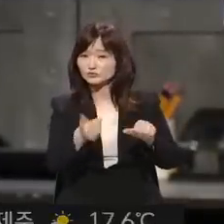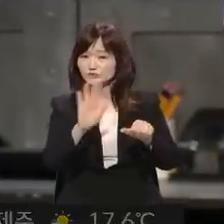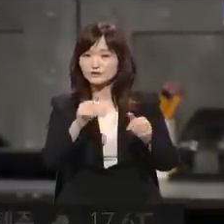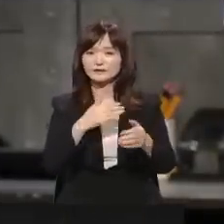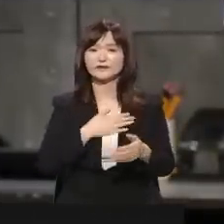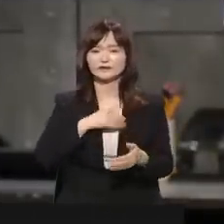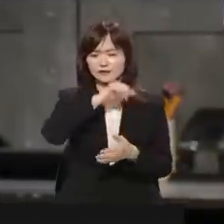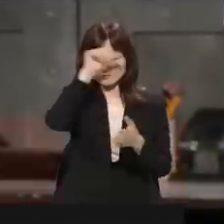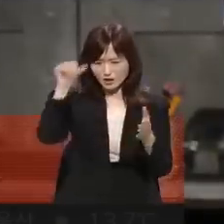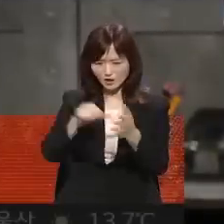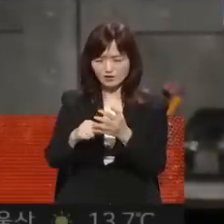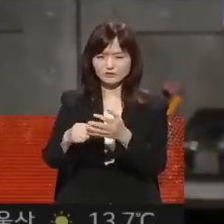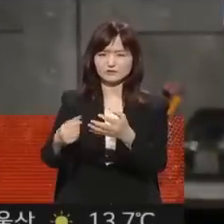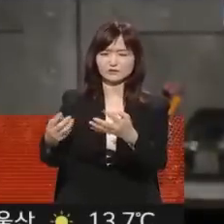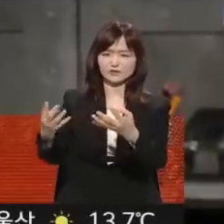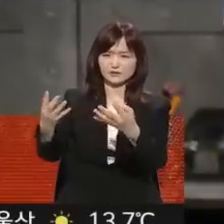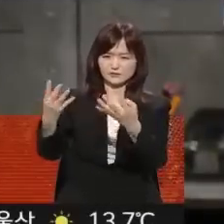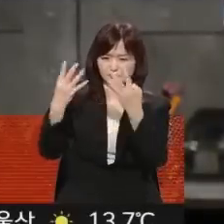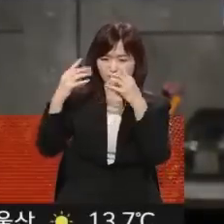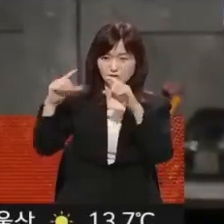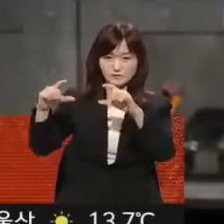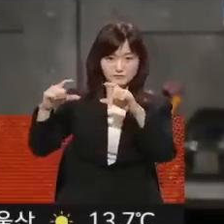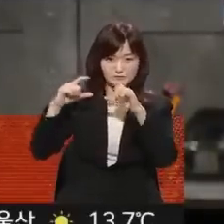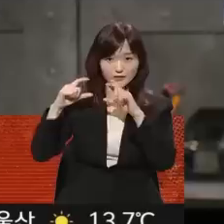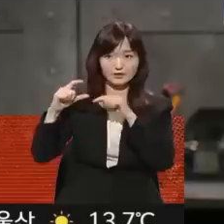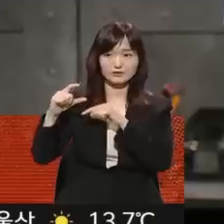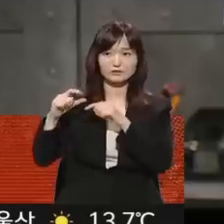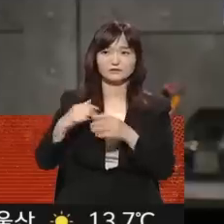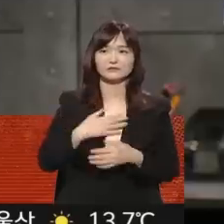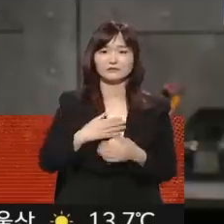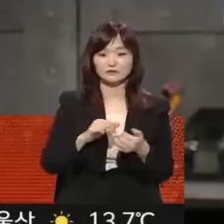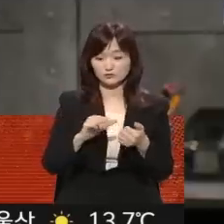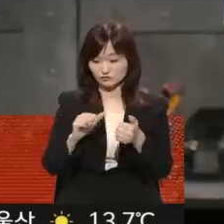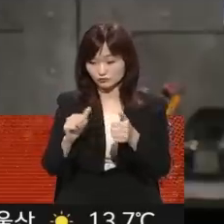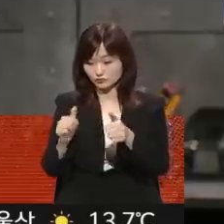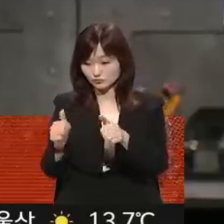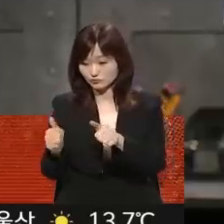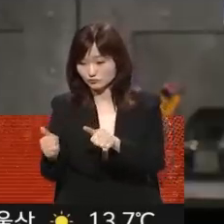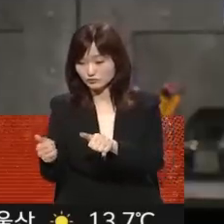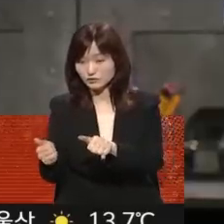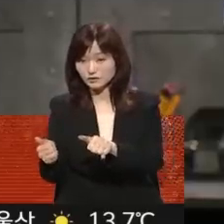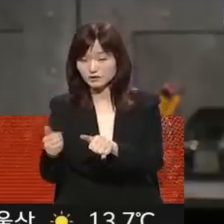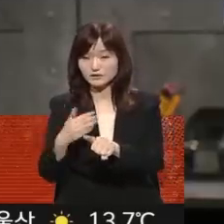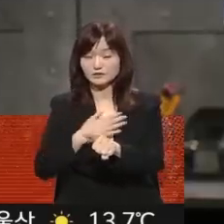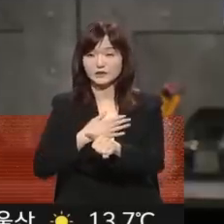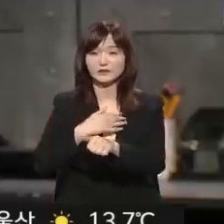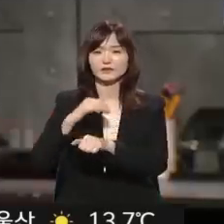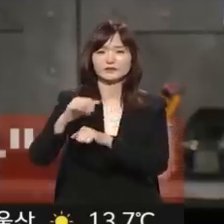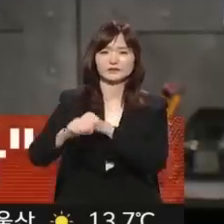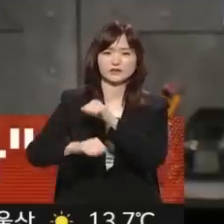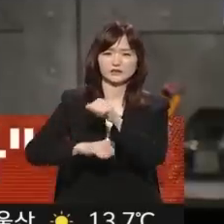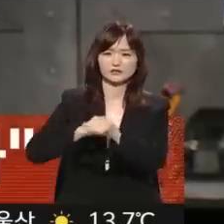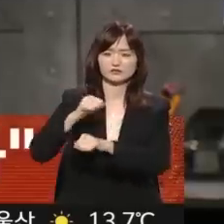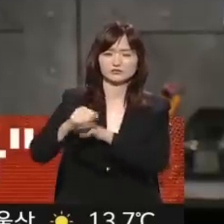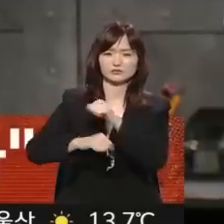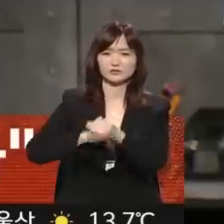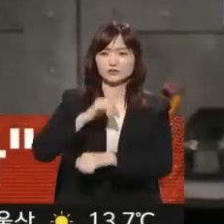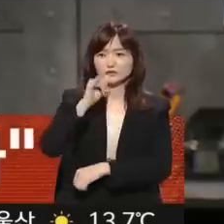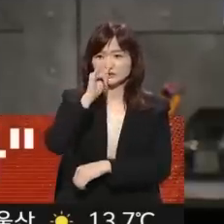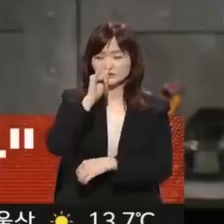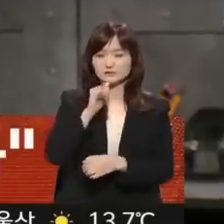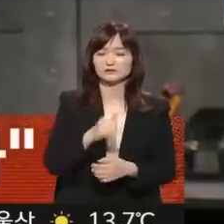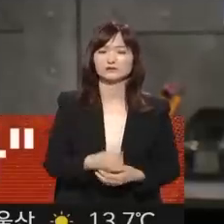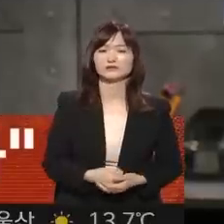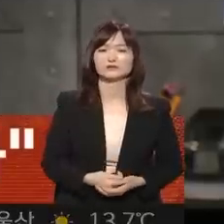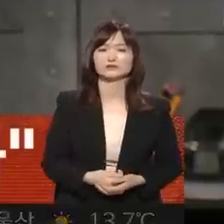무기 선고하면 나에게 내 죽는 날까지 자유가 지금 허용되는 거 아니냐라고 법정에 에둘러 이야기를 하고 있는 건데요